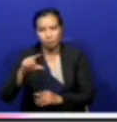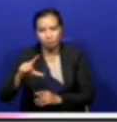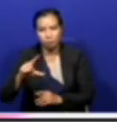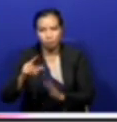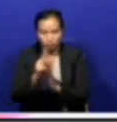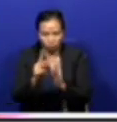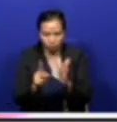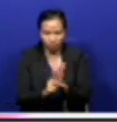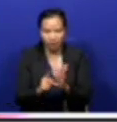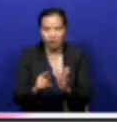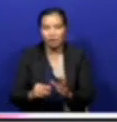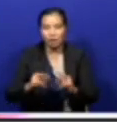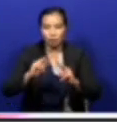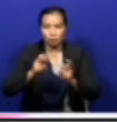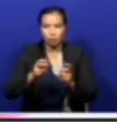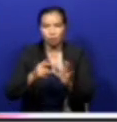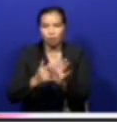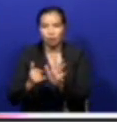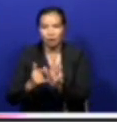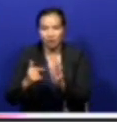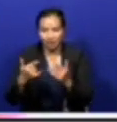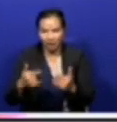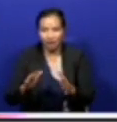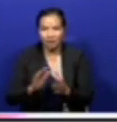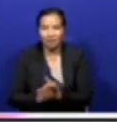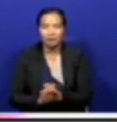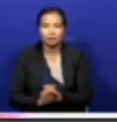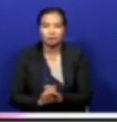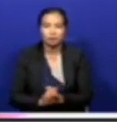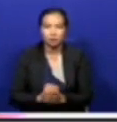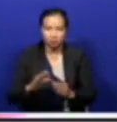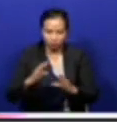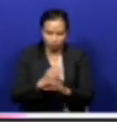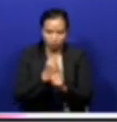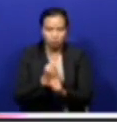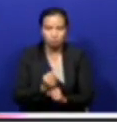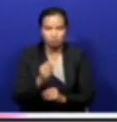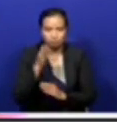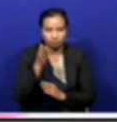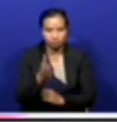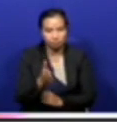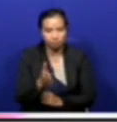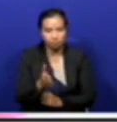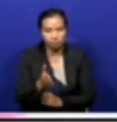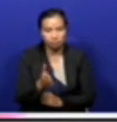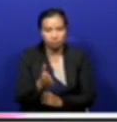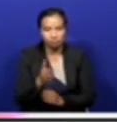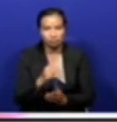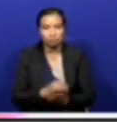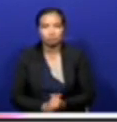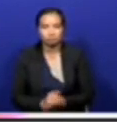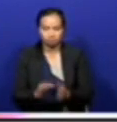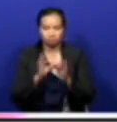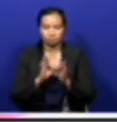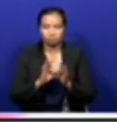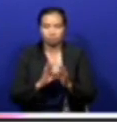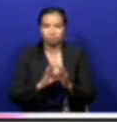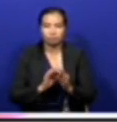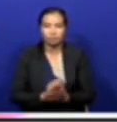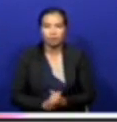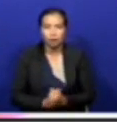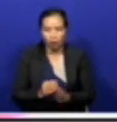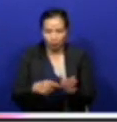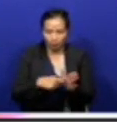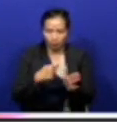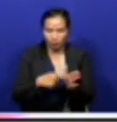ครับมันจะมีผลอย่างไรตรงนี้ผมเป็นห่วงมากผมเป็นห่วงเพราะอะไรครับเพราะว่า